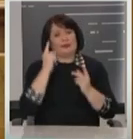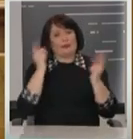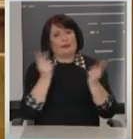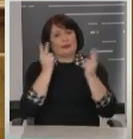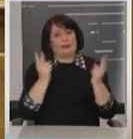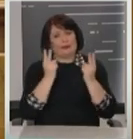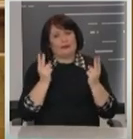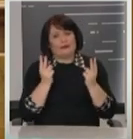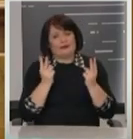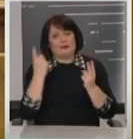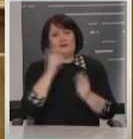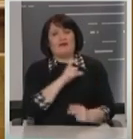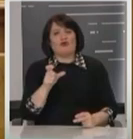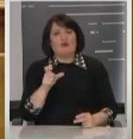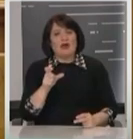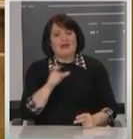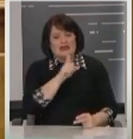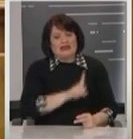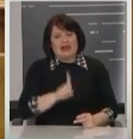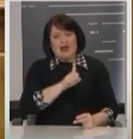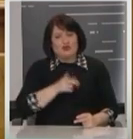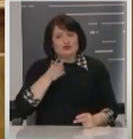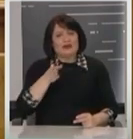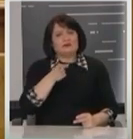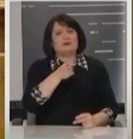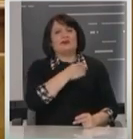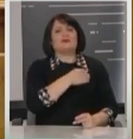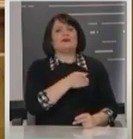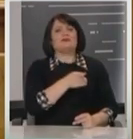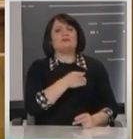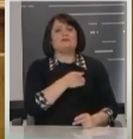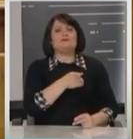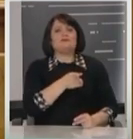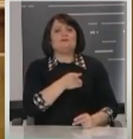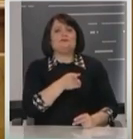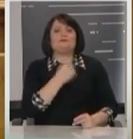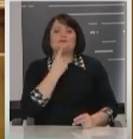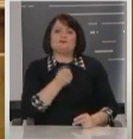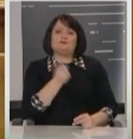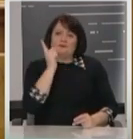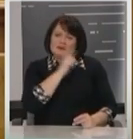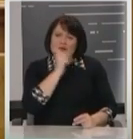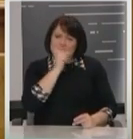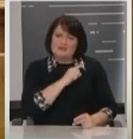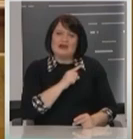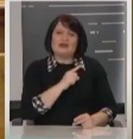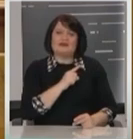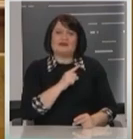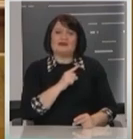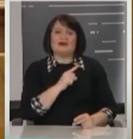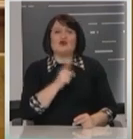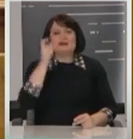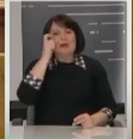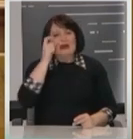τώρα περιφέρεστε και υπερασπίζεστε το ψεύτικο, το φαύλο success story